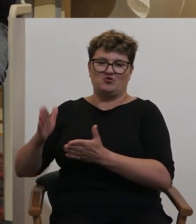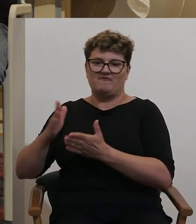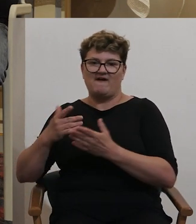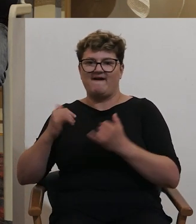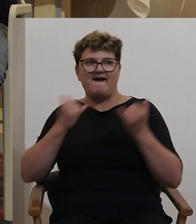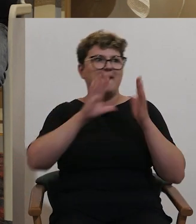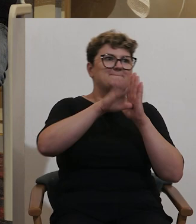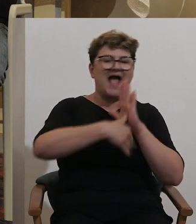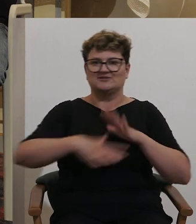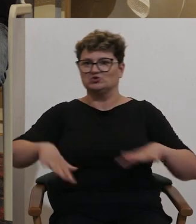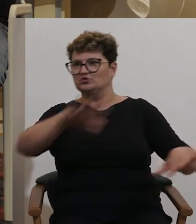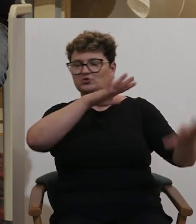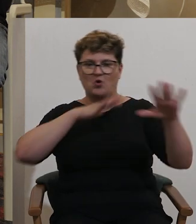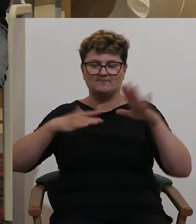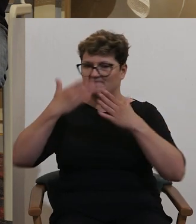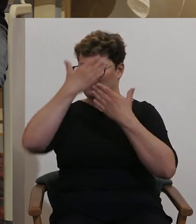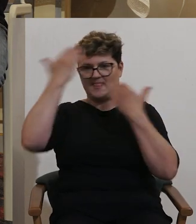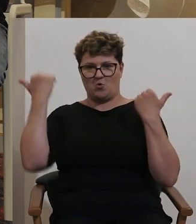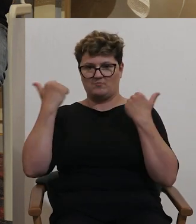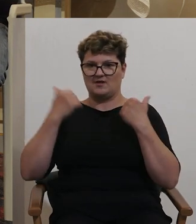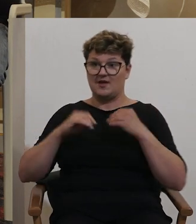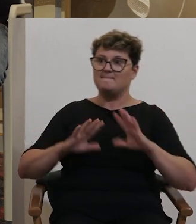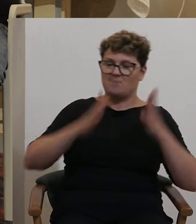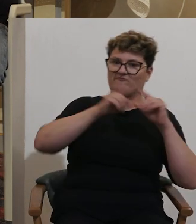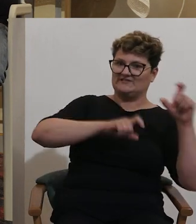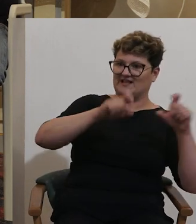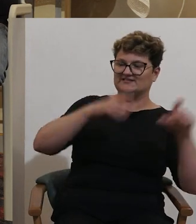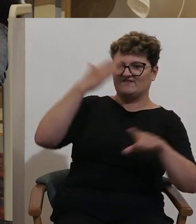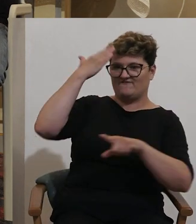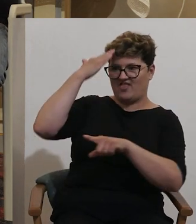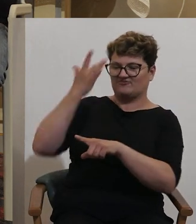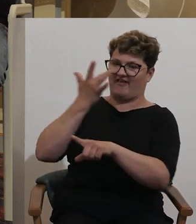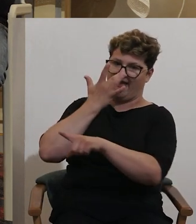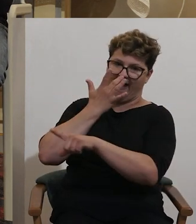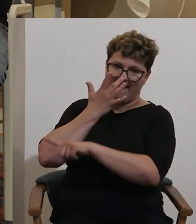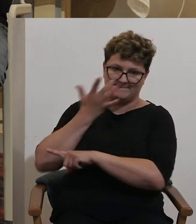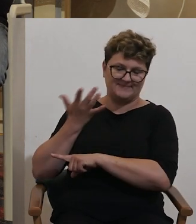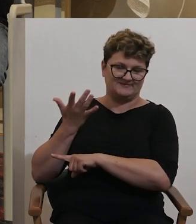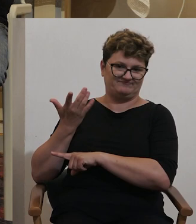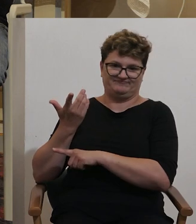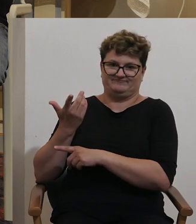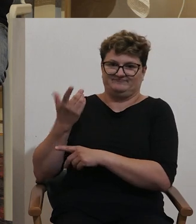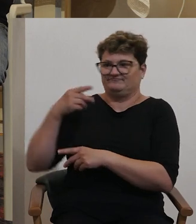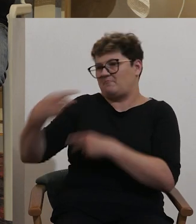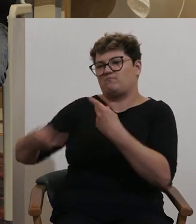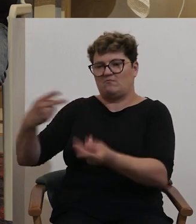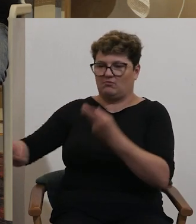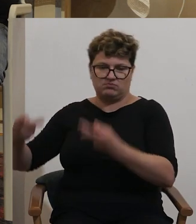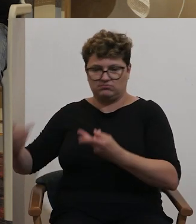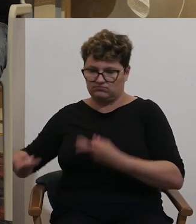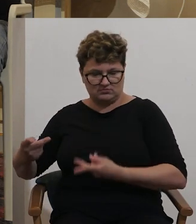walki w mieście. Od razu powstańcy zauważyli, że berlingowcy to gapy. Po prostu ginęli jeden po